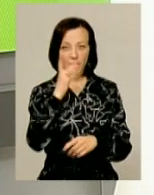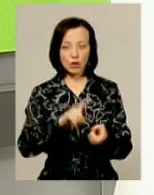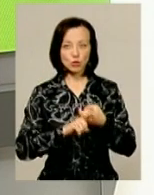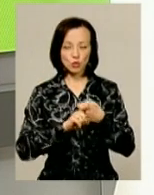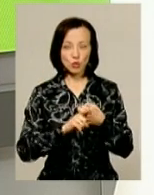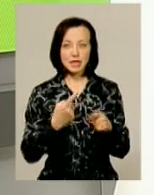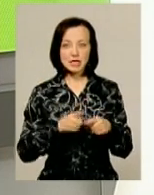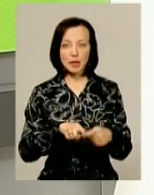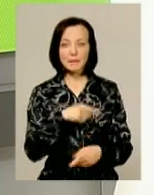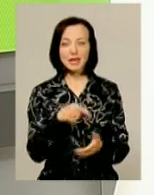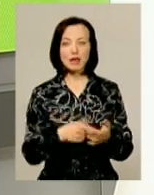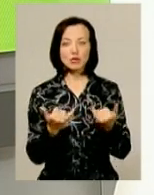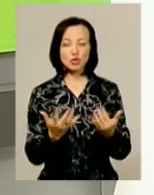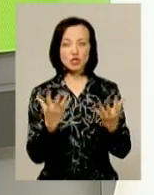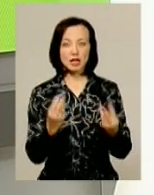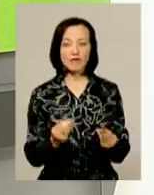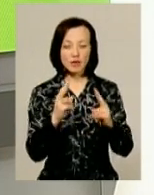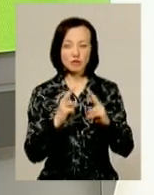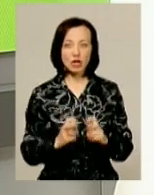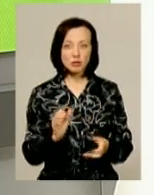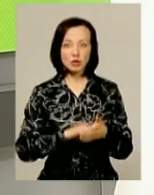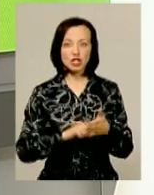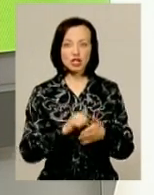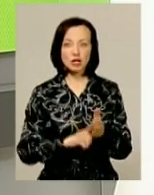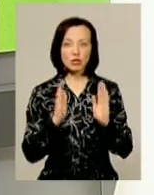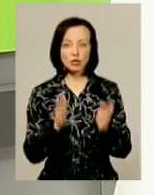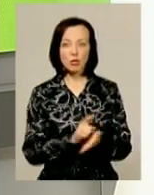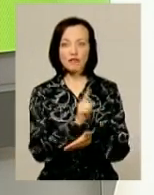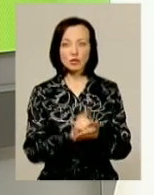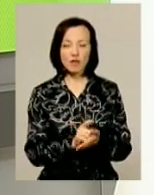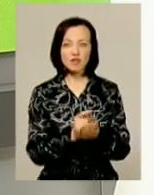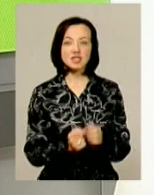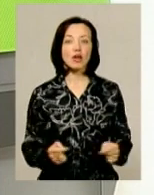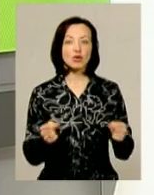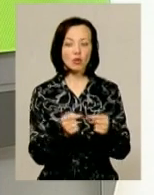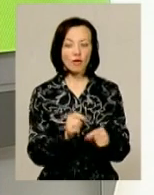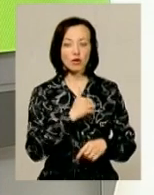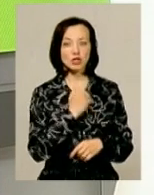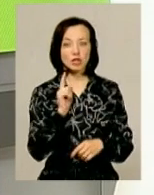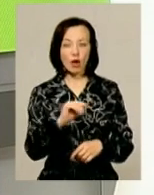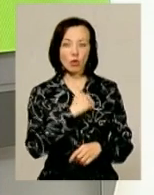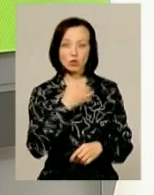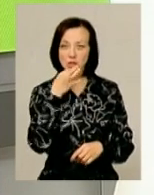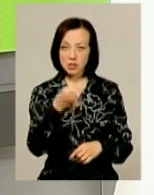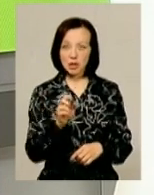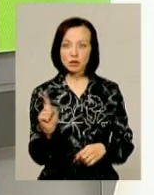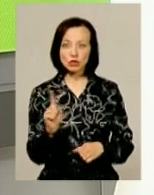чуму. Це питання на сьогоднішній день вивчається, причина буде обов'язково встановлена, хоча я хочу сказати, що